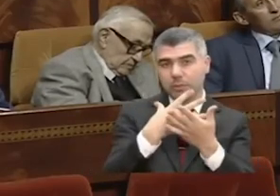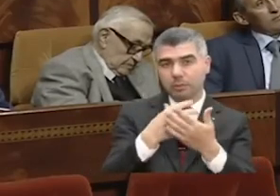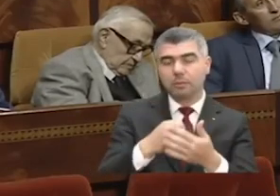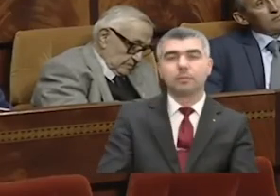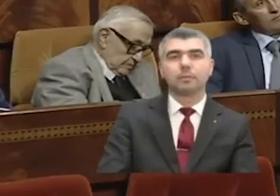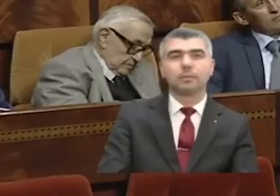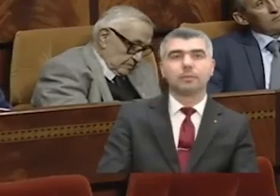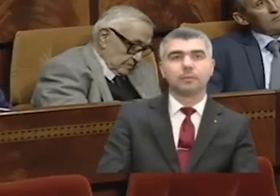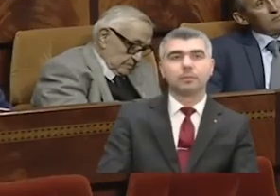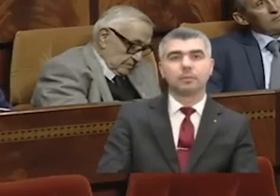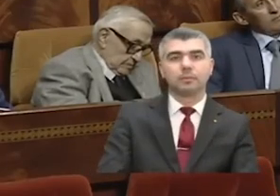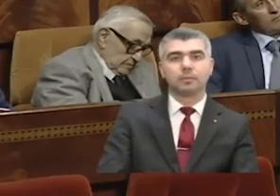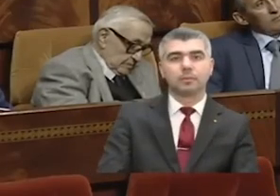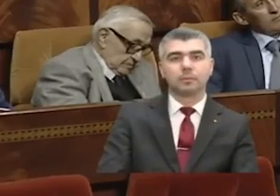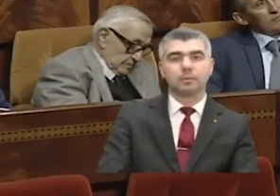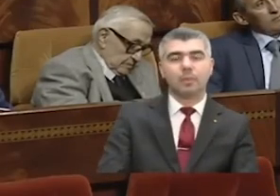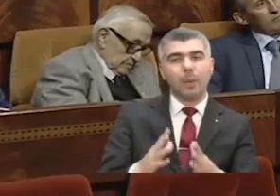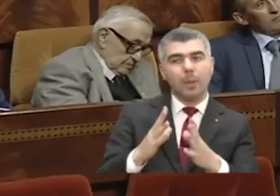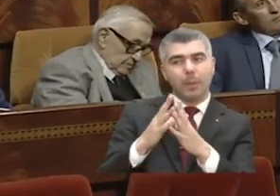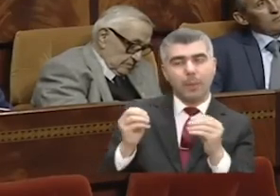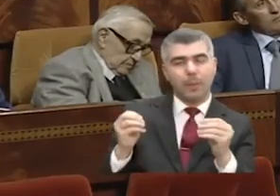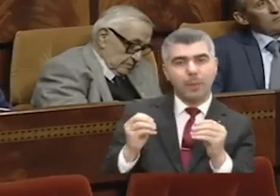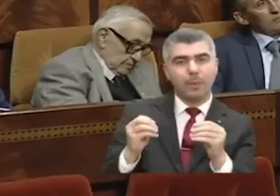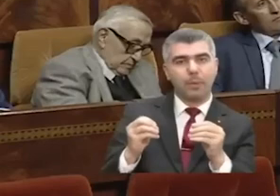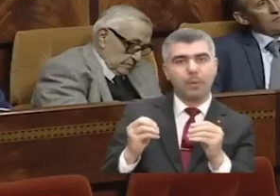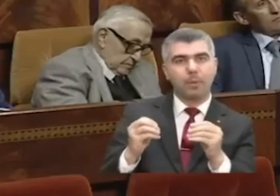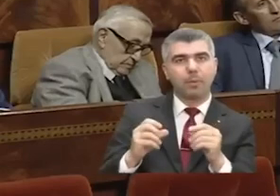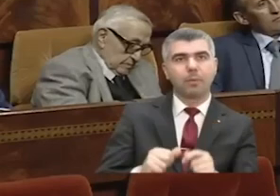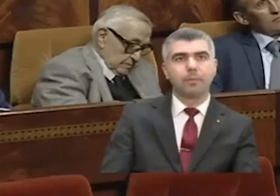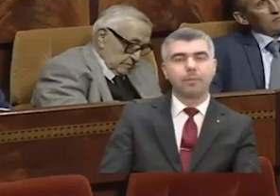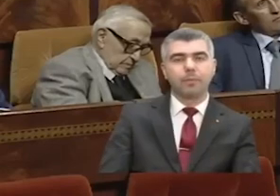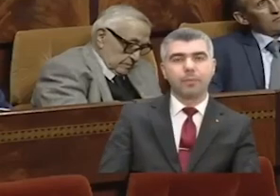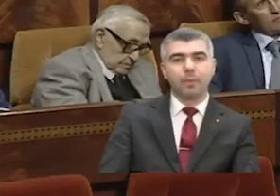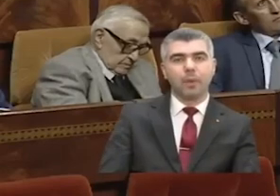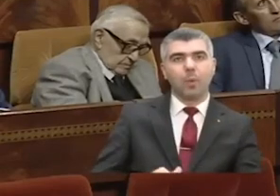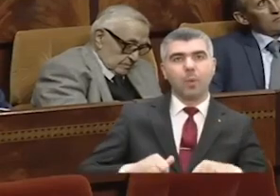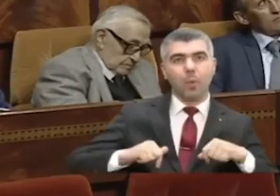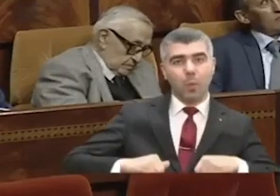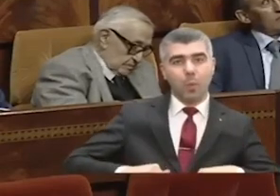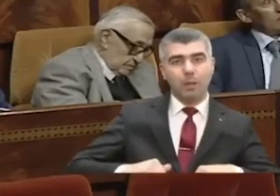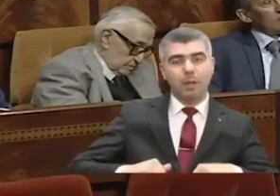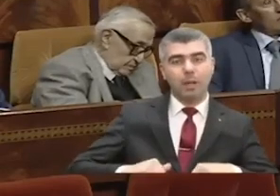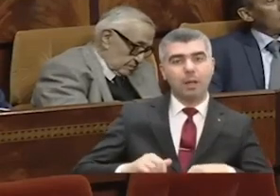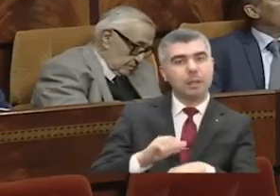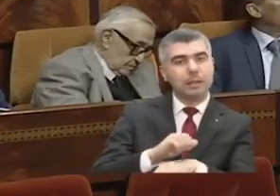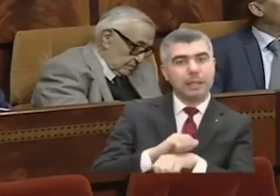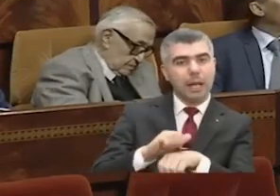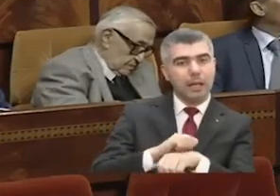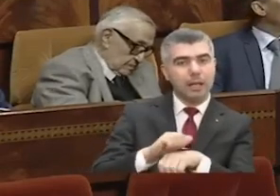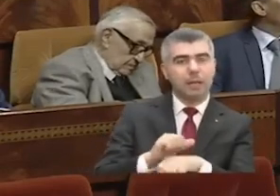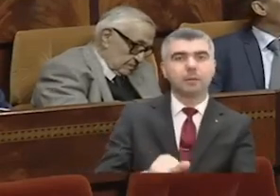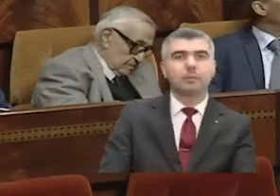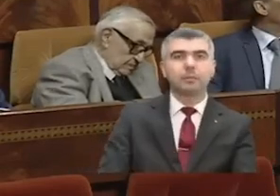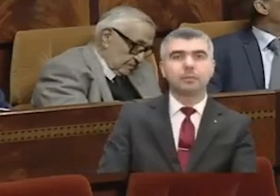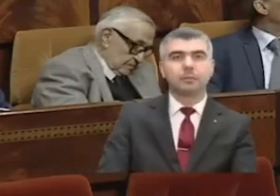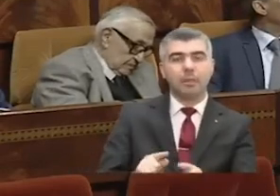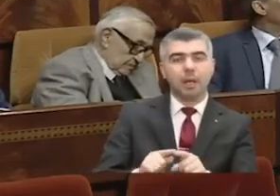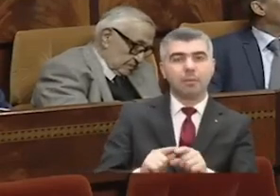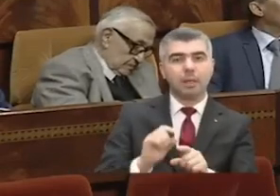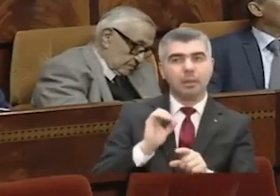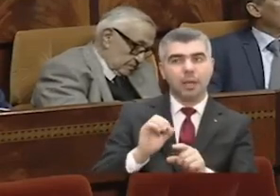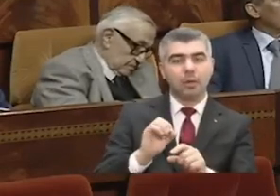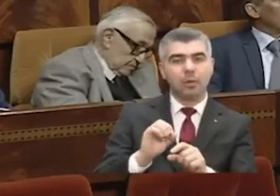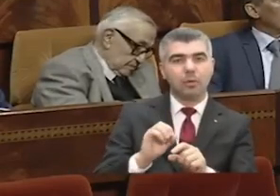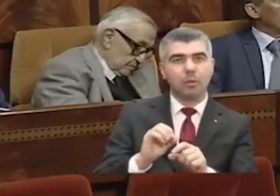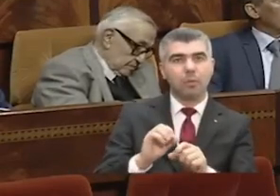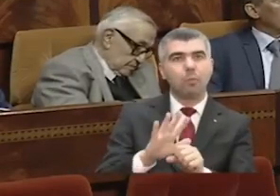الحال بغياب قطاع ديال وزارة الداخلية لأنشطة